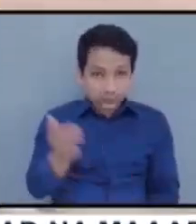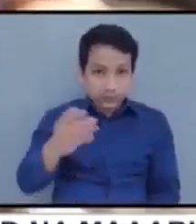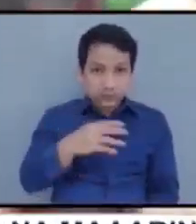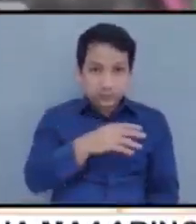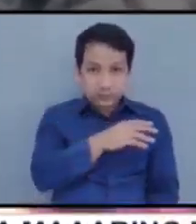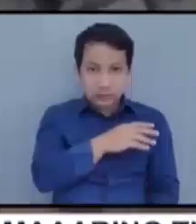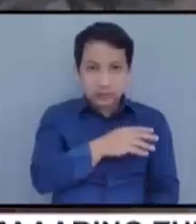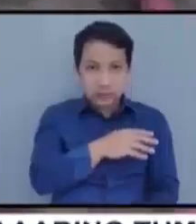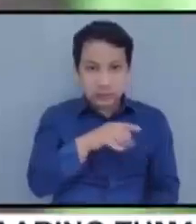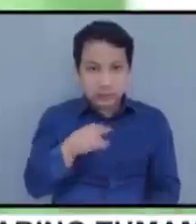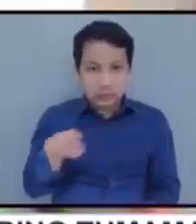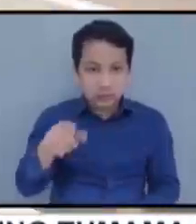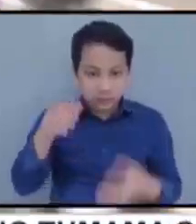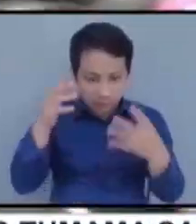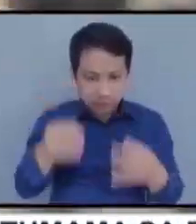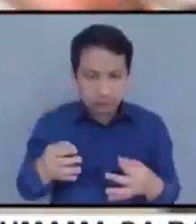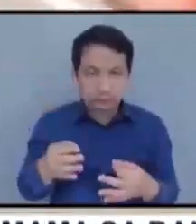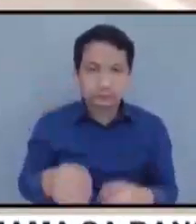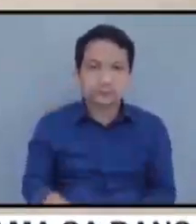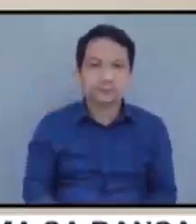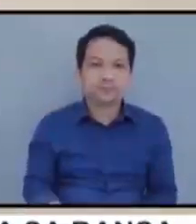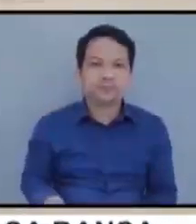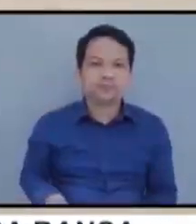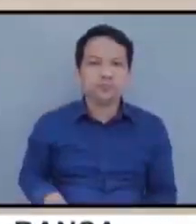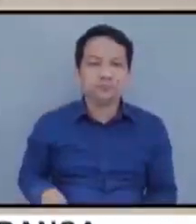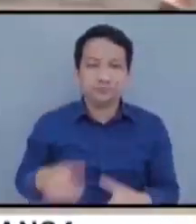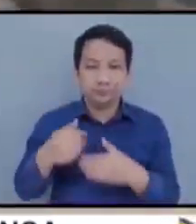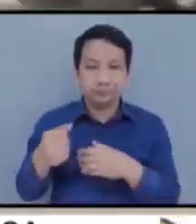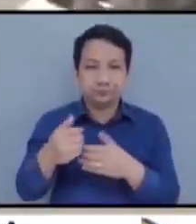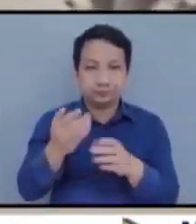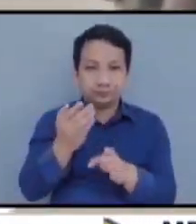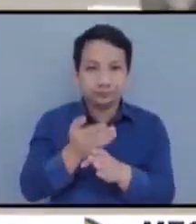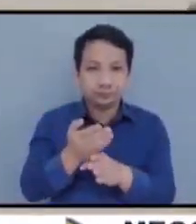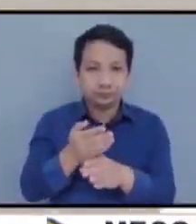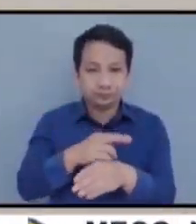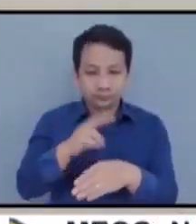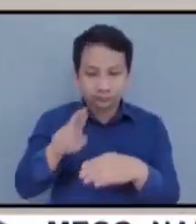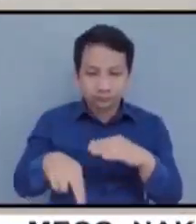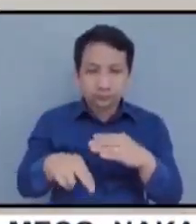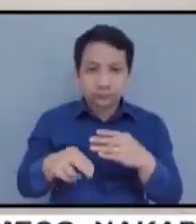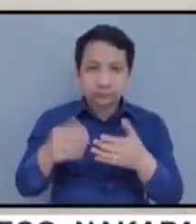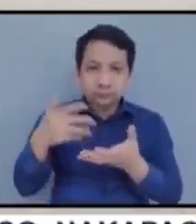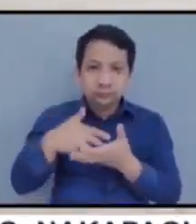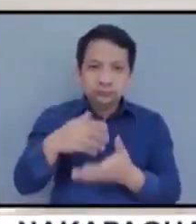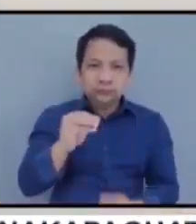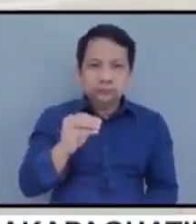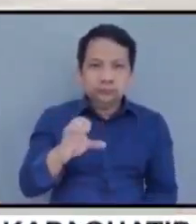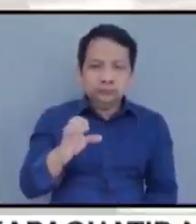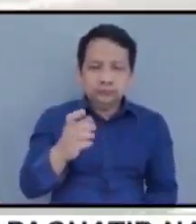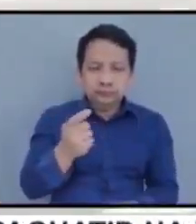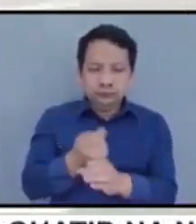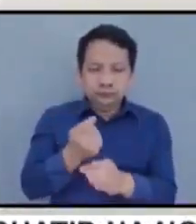tanggapan ang desisyon ng Committee on Transportation base sa resulta ng pag-aaral ng MC Taxi Technical Working Group.